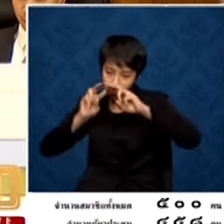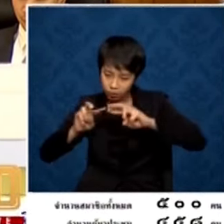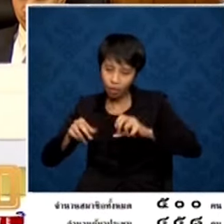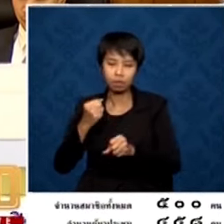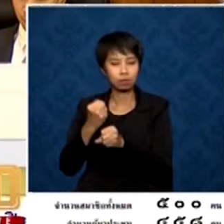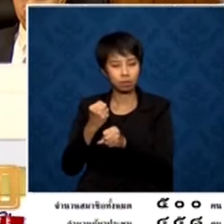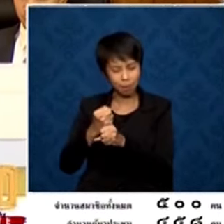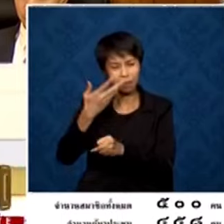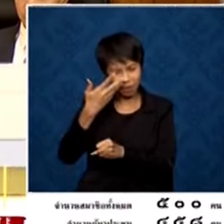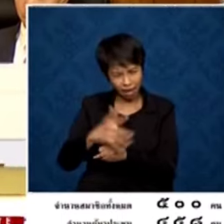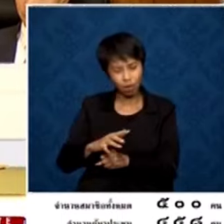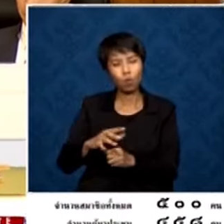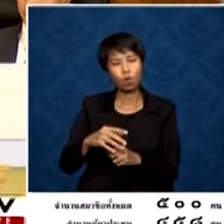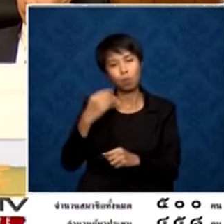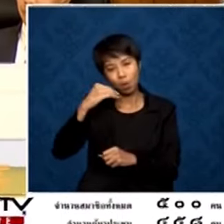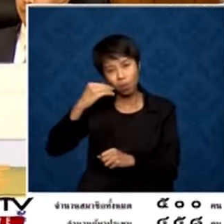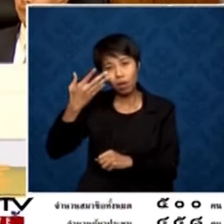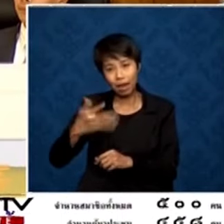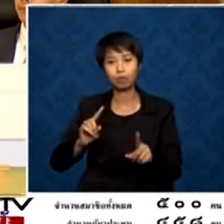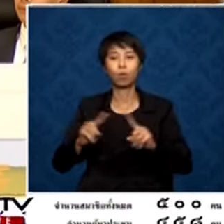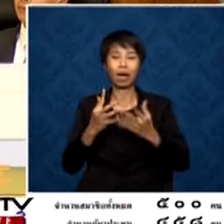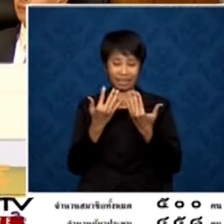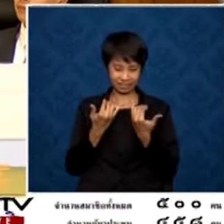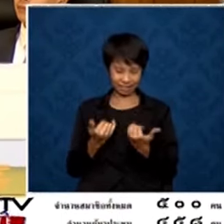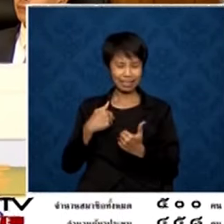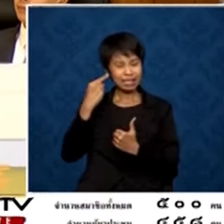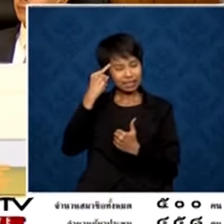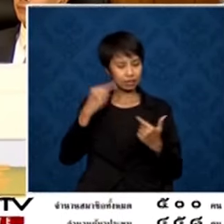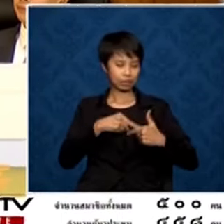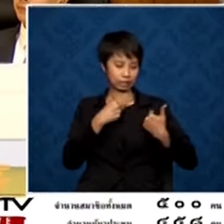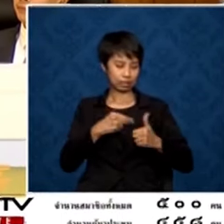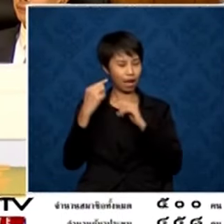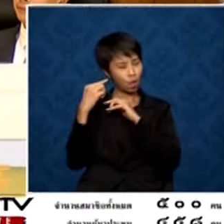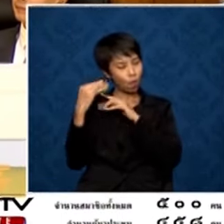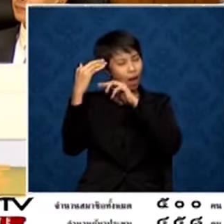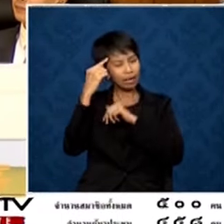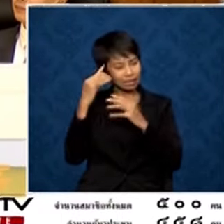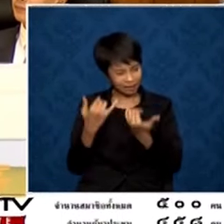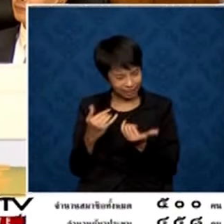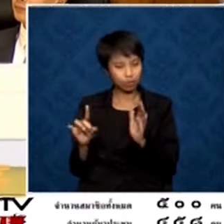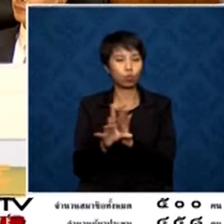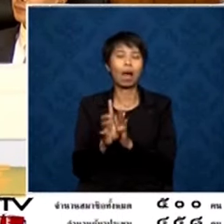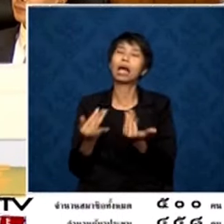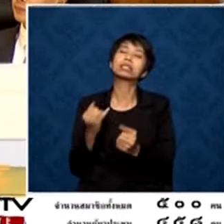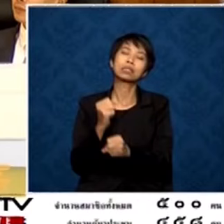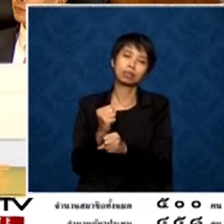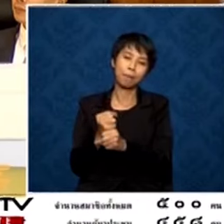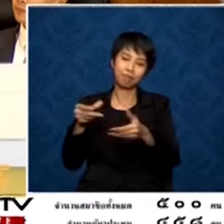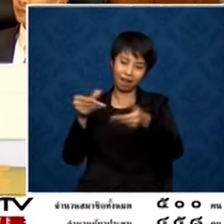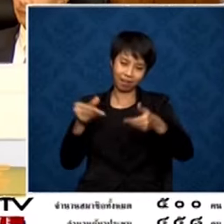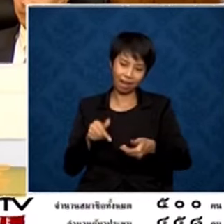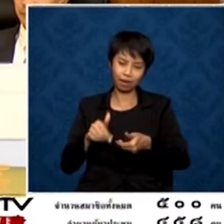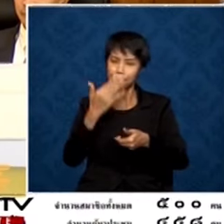ได้แล้วก็มีการแจกแจงว่าจะเกิดผลดีต่อเศรษฐกิจเกิดผลดีต่อประเทศสร้างงานสร้าง